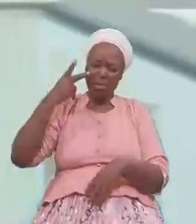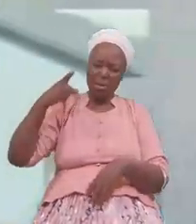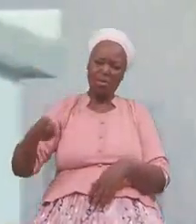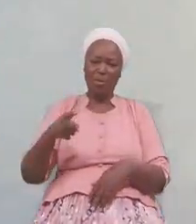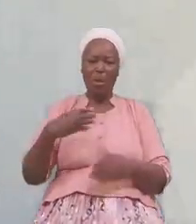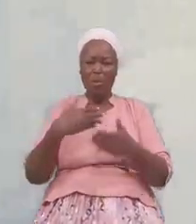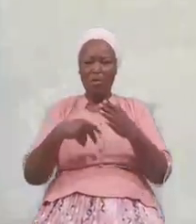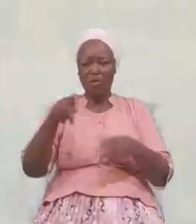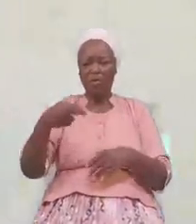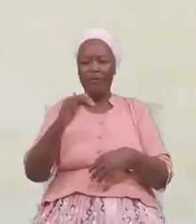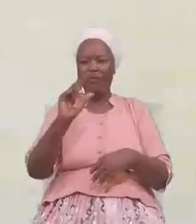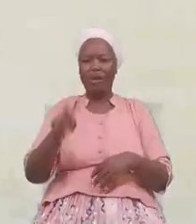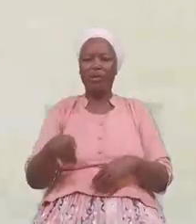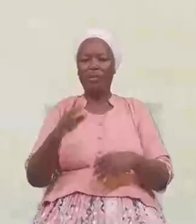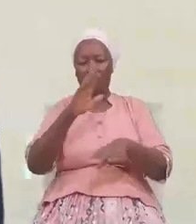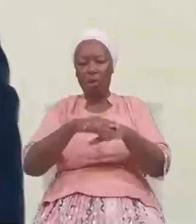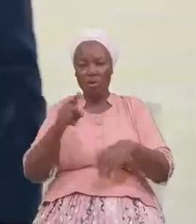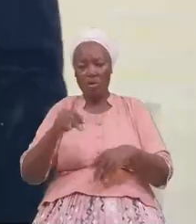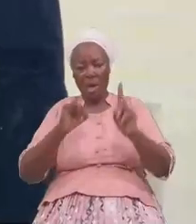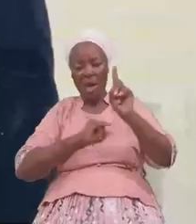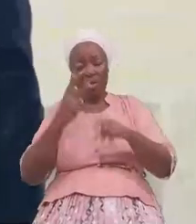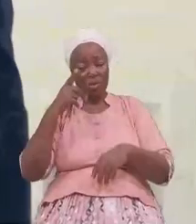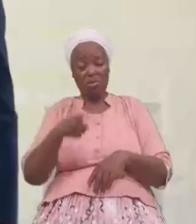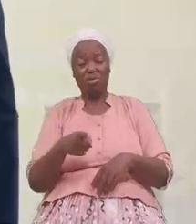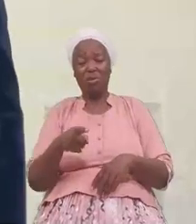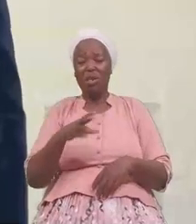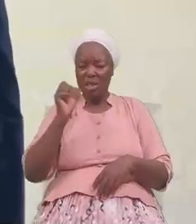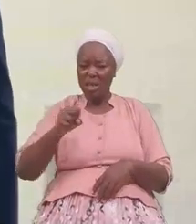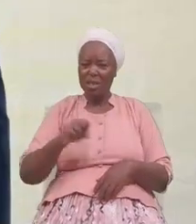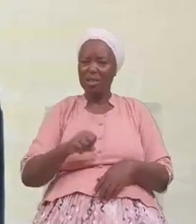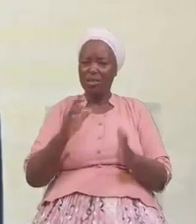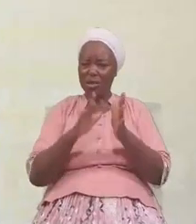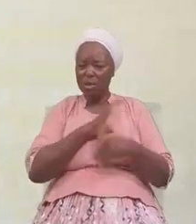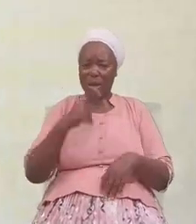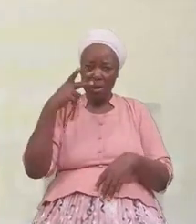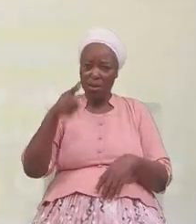vu. Oui, il te voit. Il connaît tes besoins.